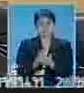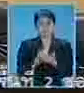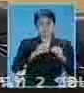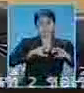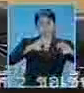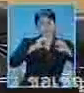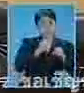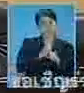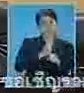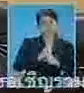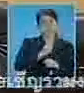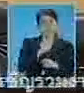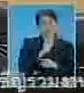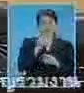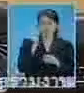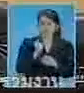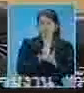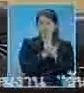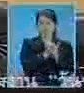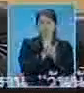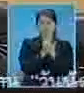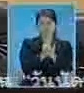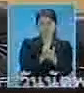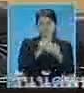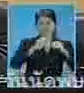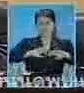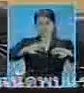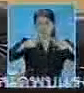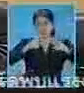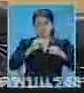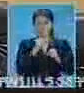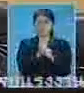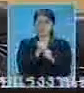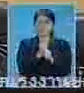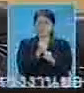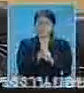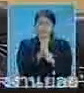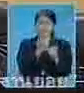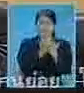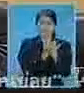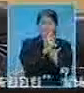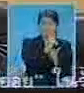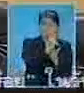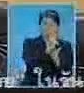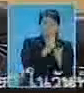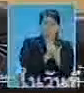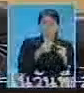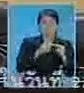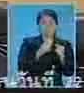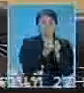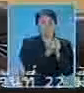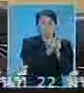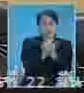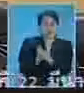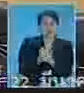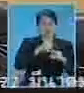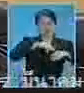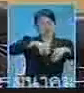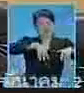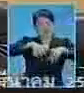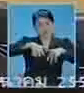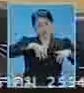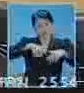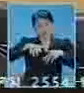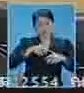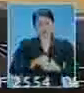ผมไม่ทำอย่างนั้นครับเรามองว่ารัฐบาลของเราแบกรับภาระหนี้นี้ได้แทนพี่น้องประชาชนและเป็นหน้าที่ของเราที่ต้องทำเช่นนั้